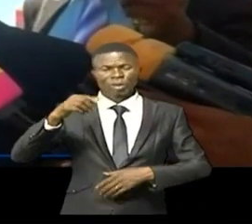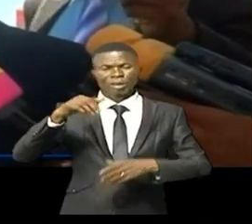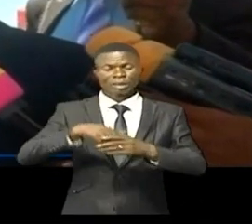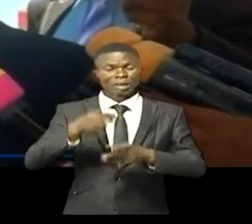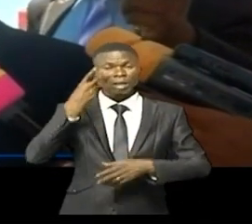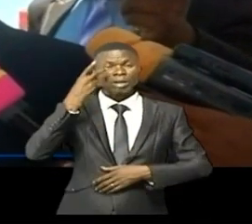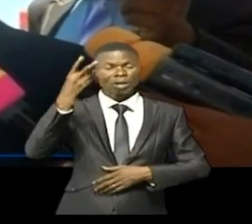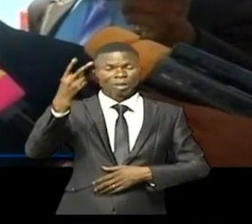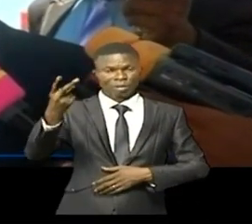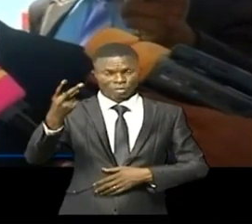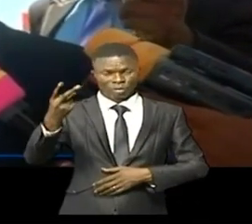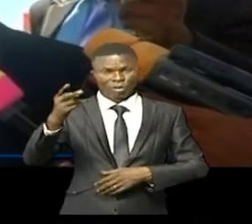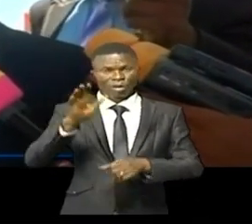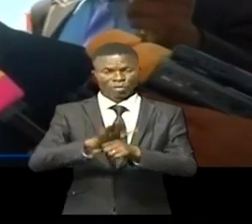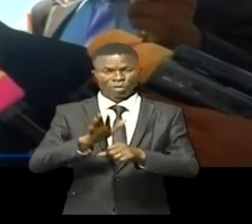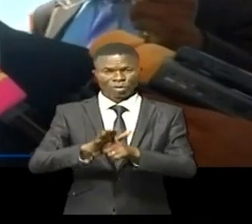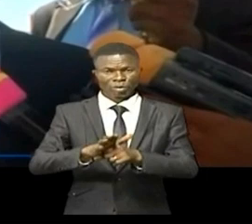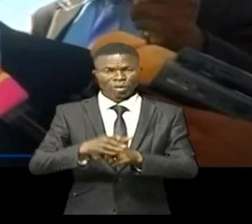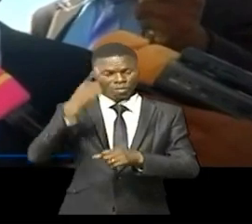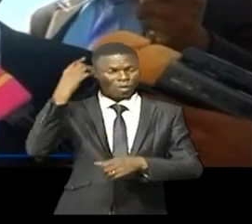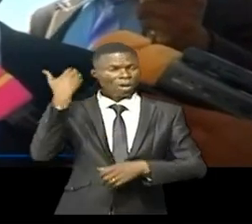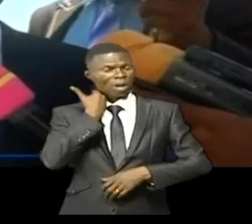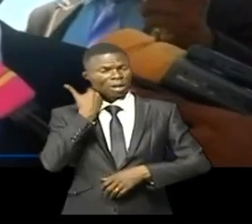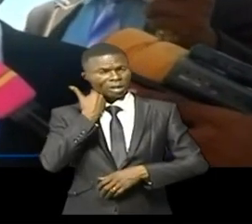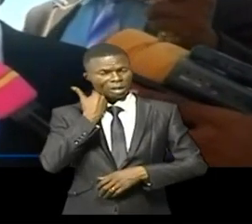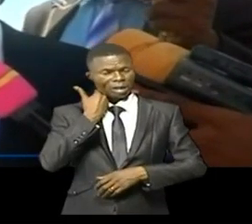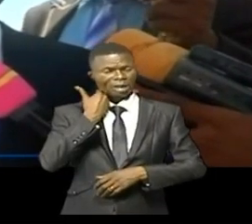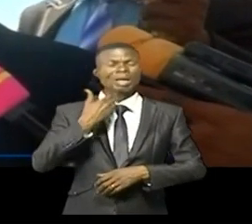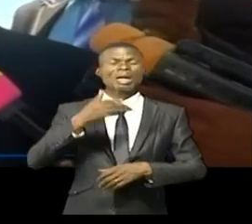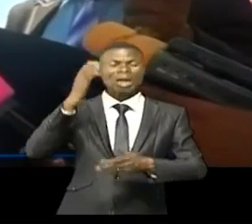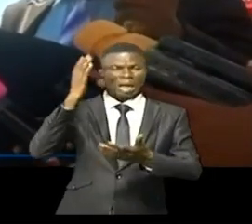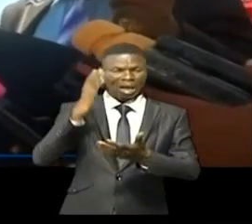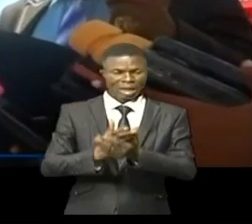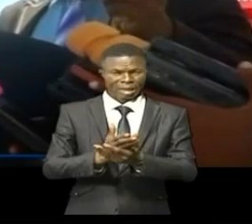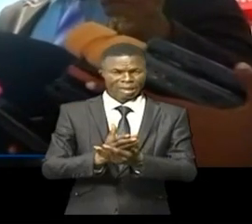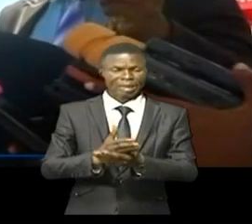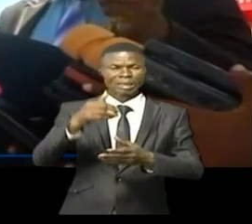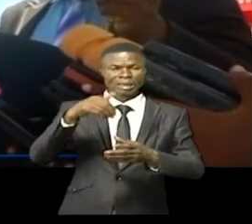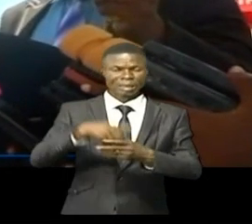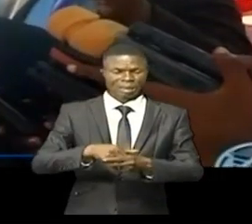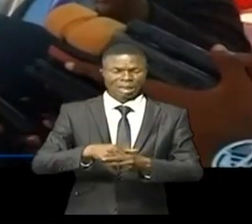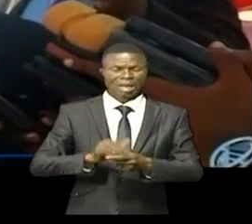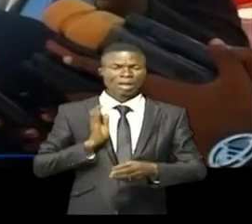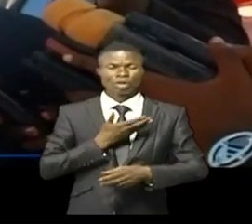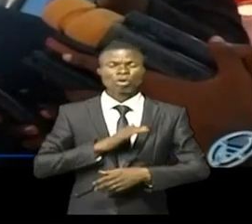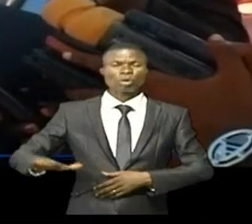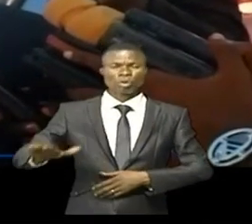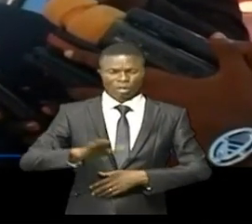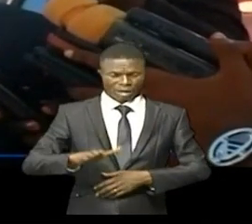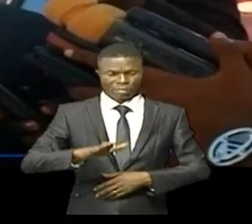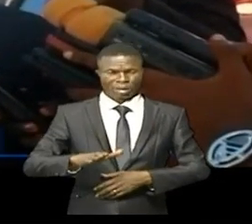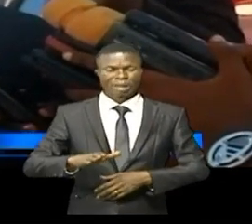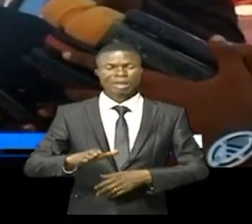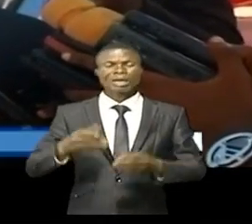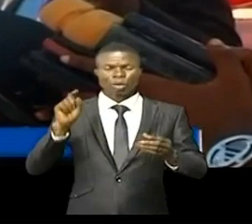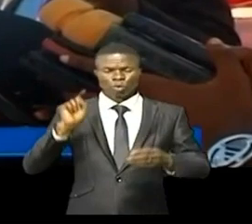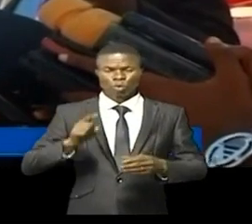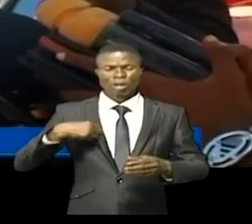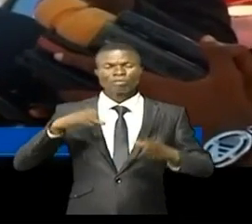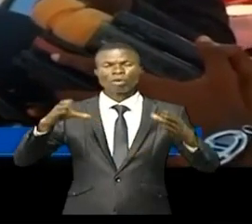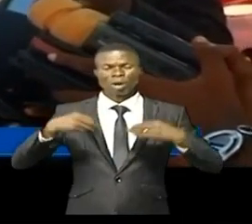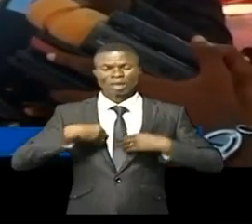vision de lutter contre les maladies évitables par la vaccination. C'est pourquoi nous